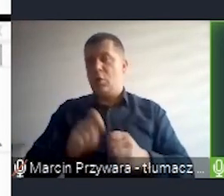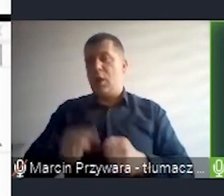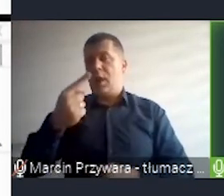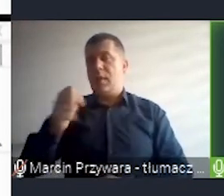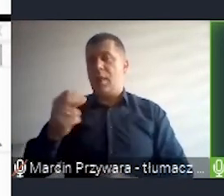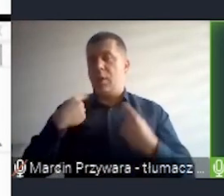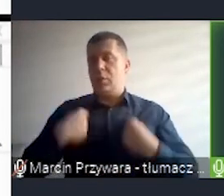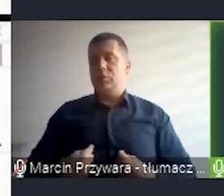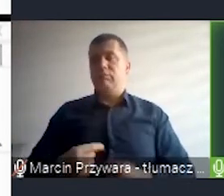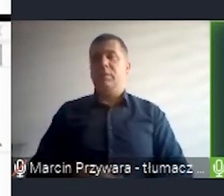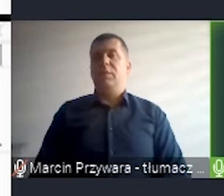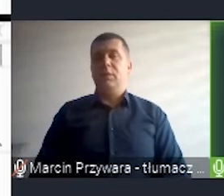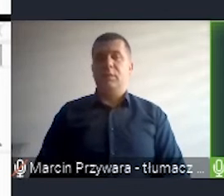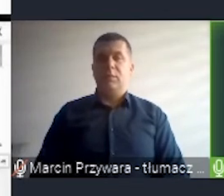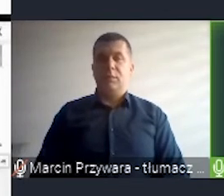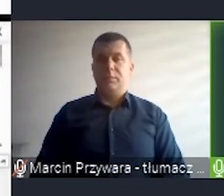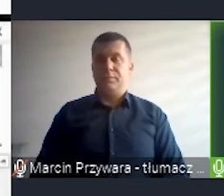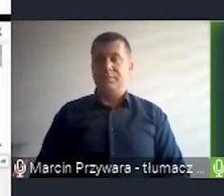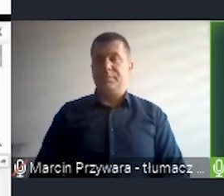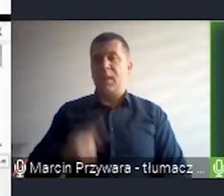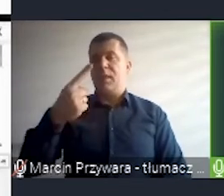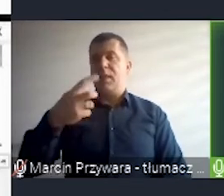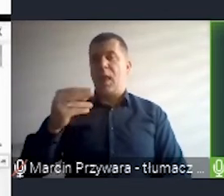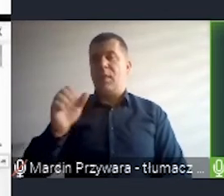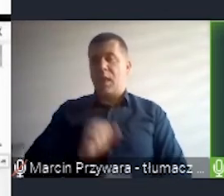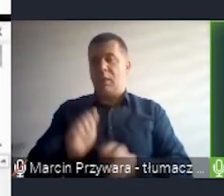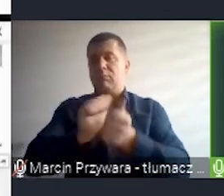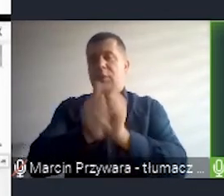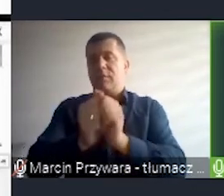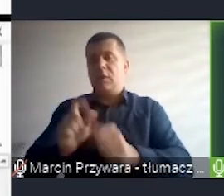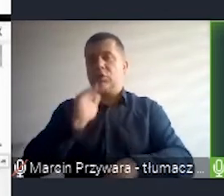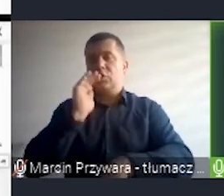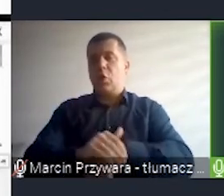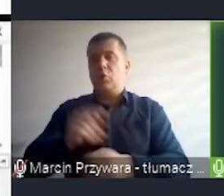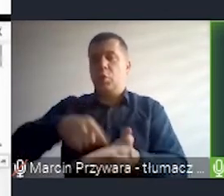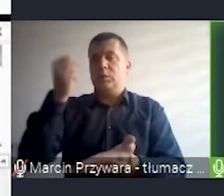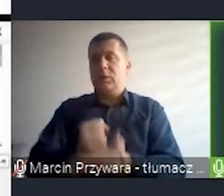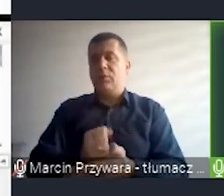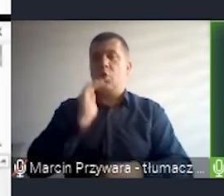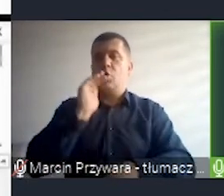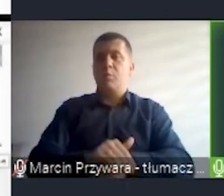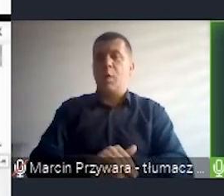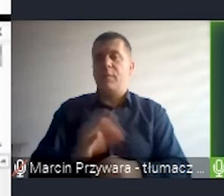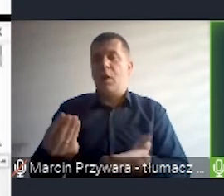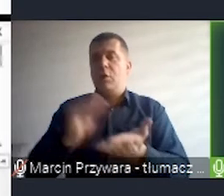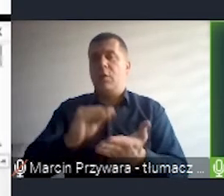danych osobowych. Czy dane są przetwarzane zgodnie z ustawą i umową o